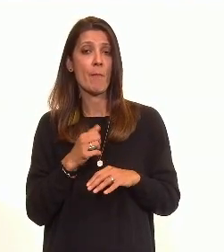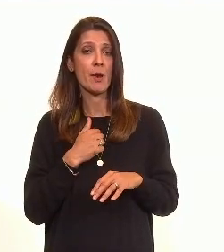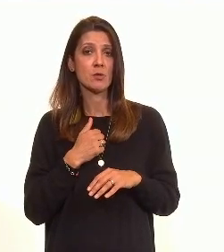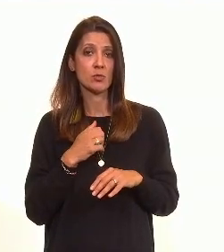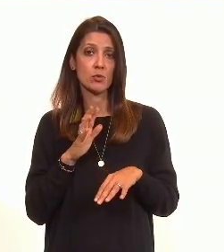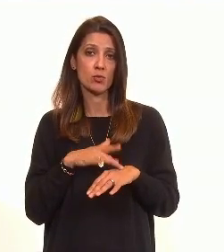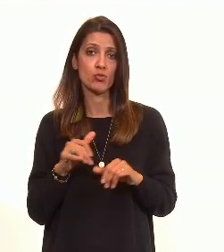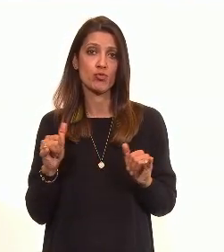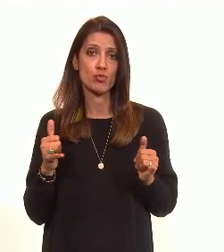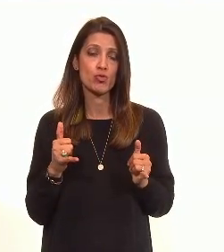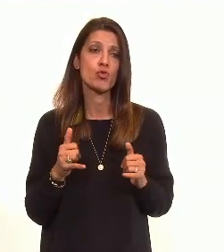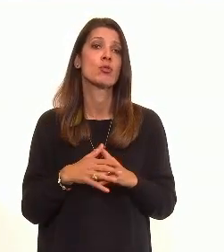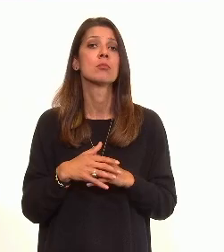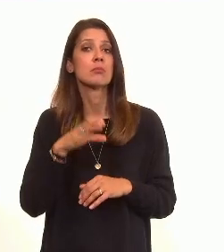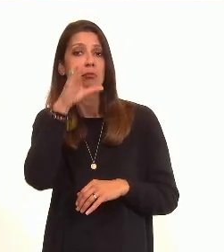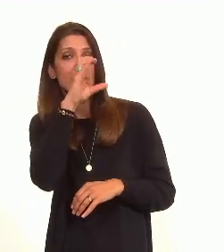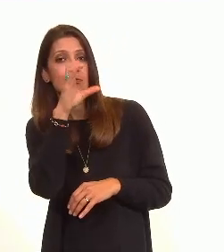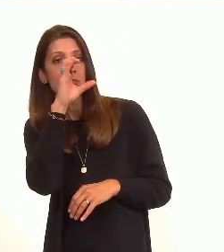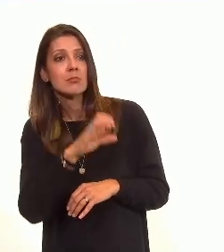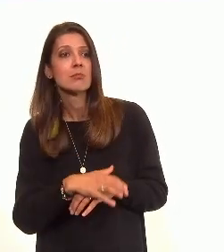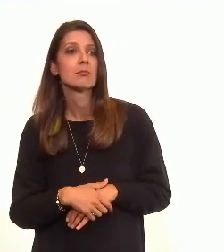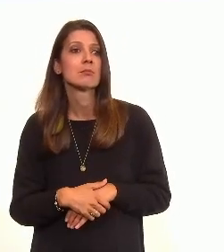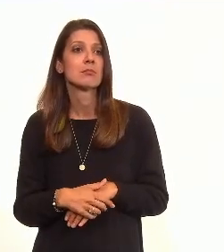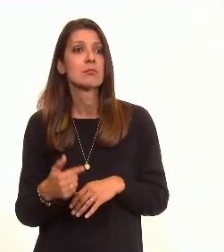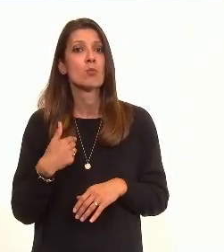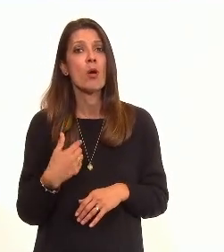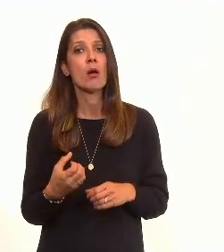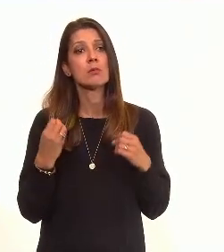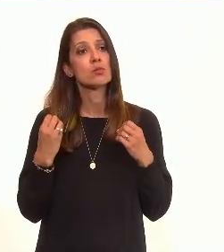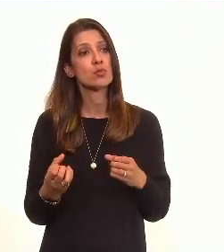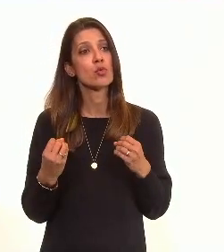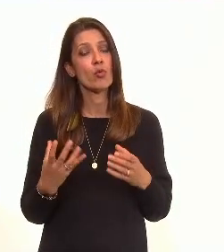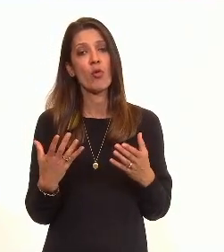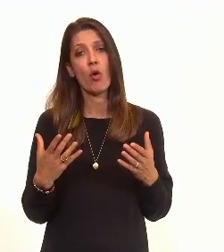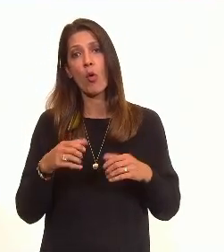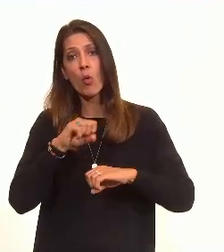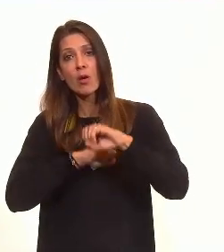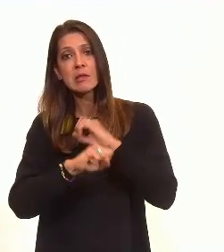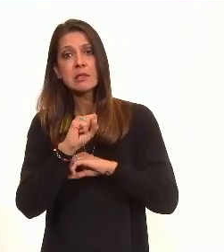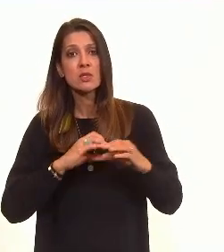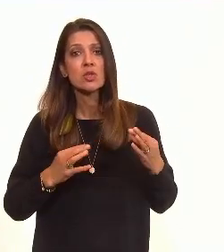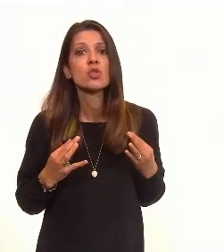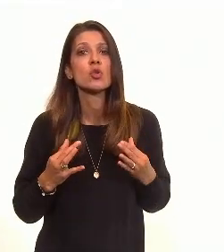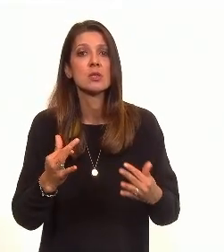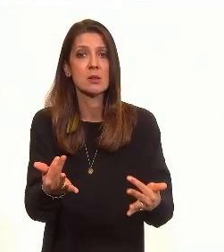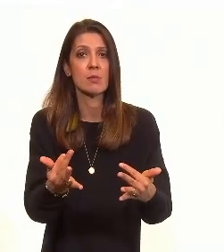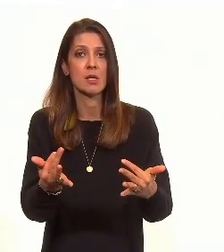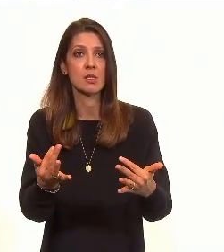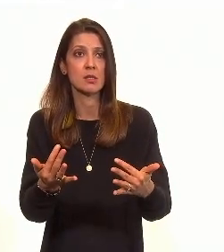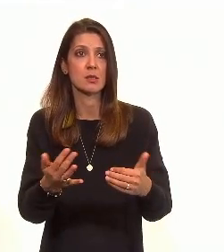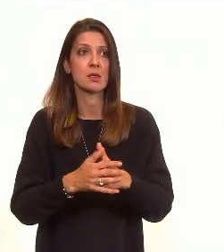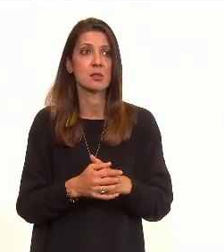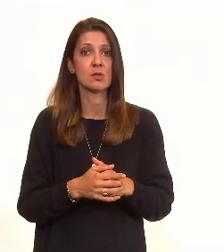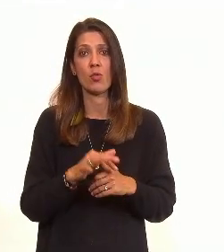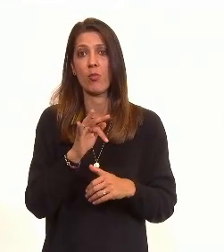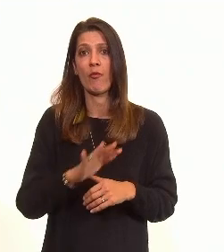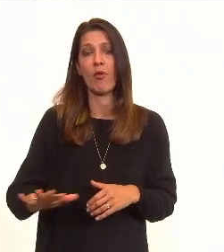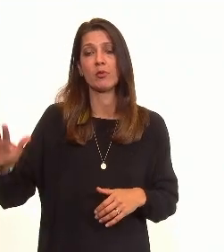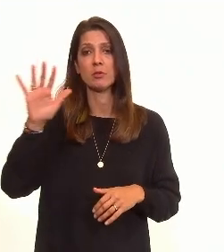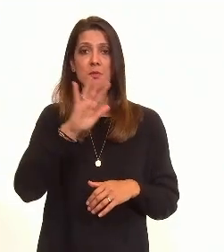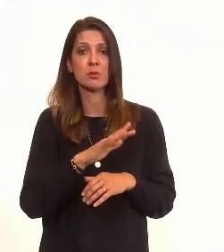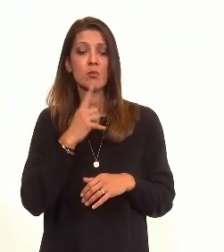avez travaillé à rendre ces scénettes le plus accessible possible ? C'était important pour les autoreprésentants de nous